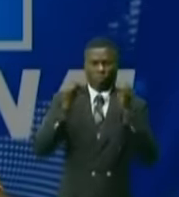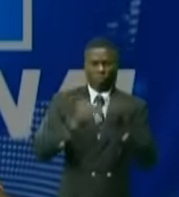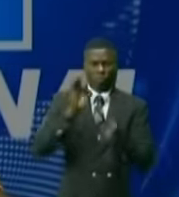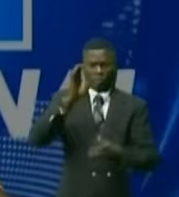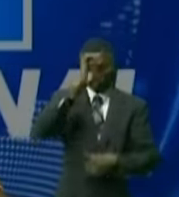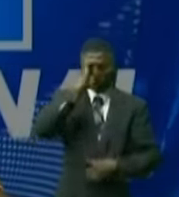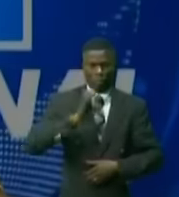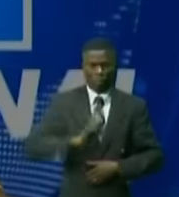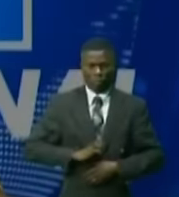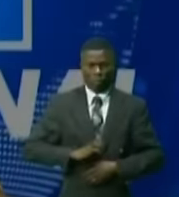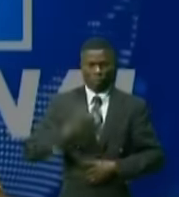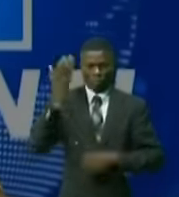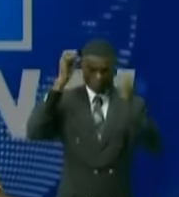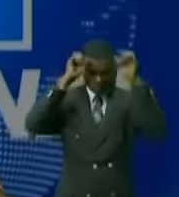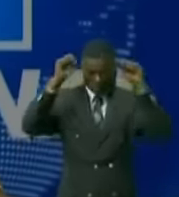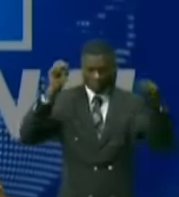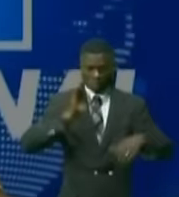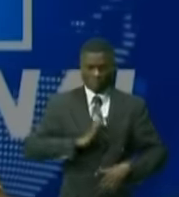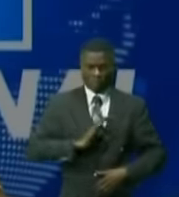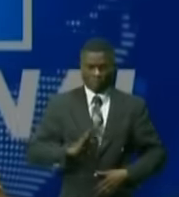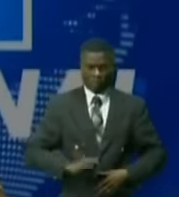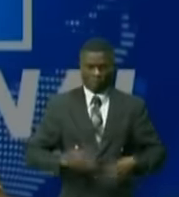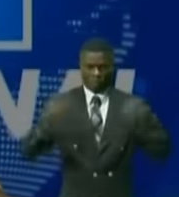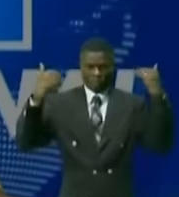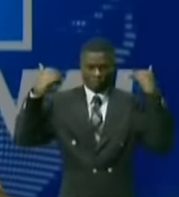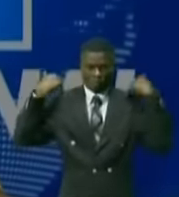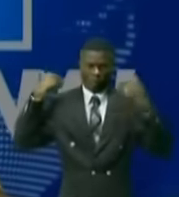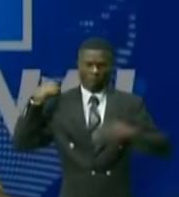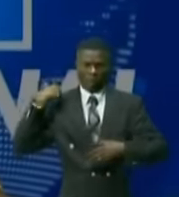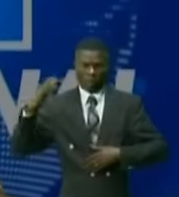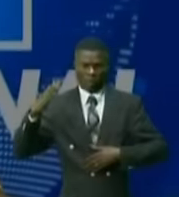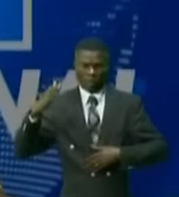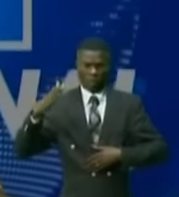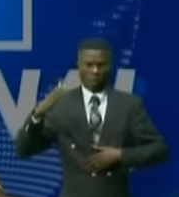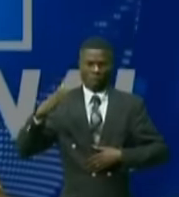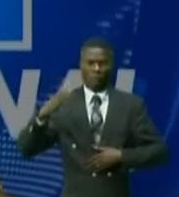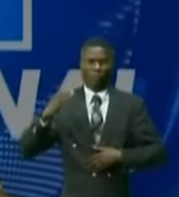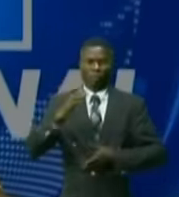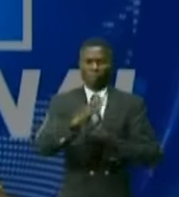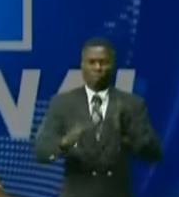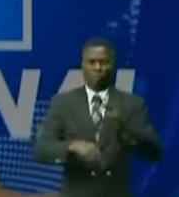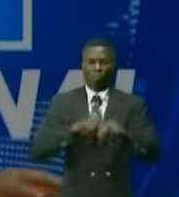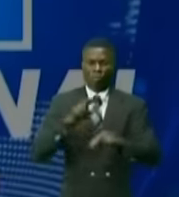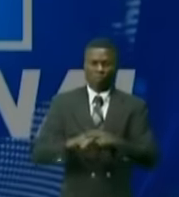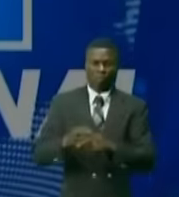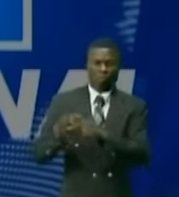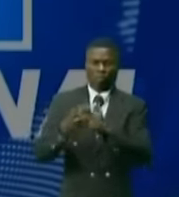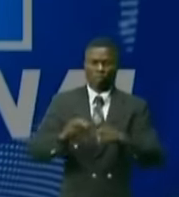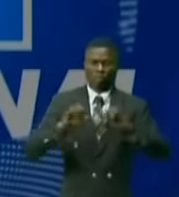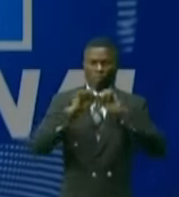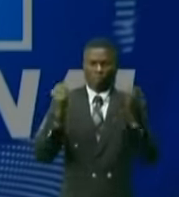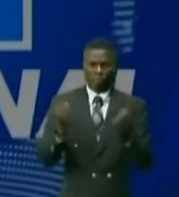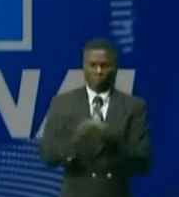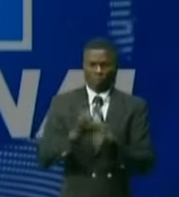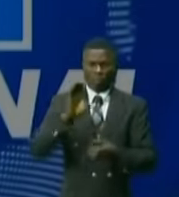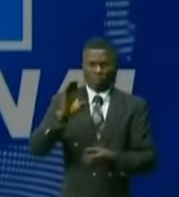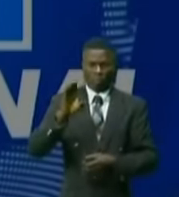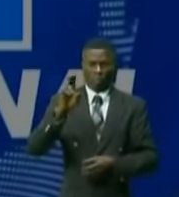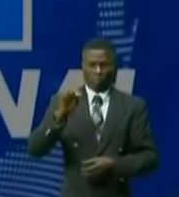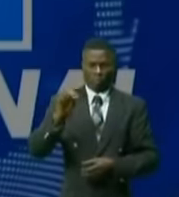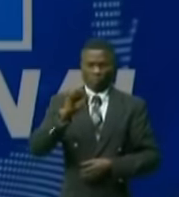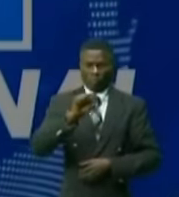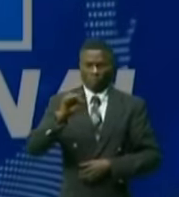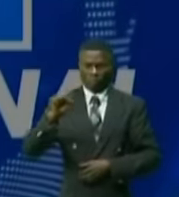excellence Monsieur Félix-Antoine Tshisekedi Tshilombo, chef de l'État, la Caisse nationale de sécurité sociale des agents publics de